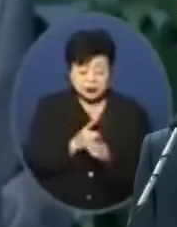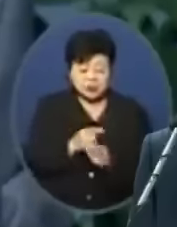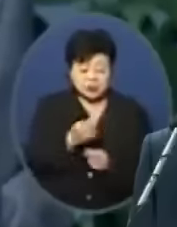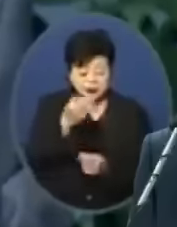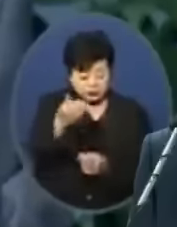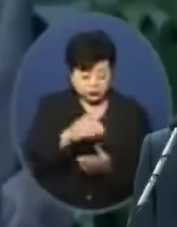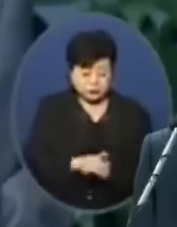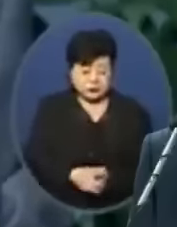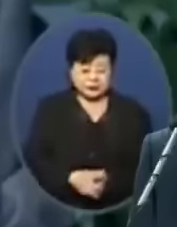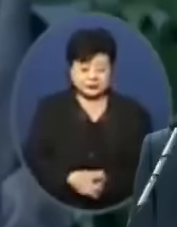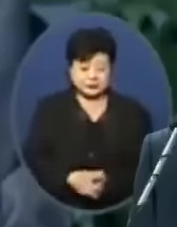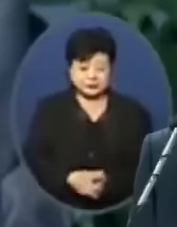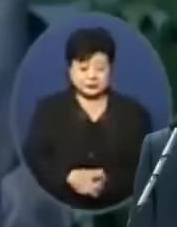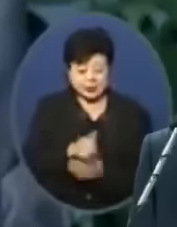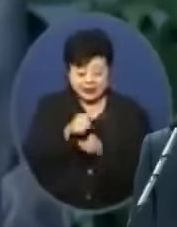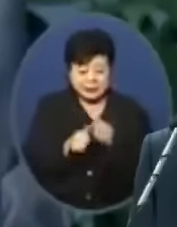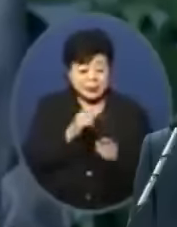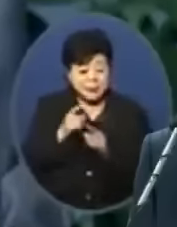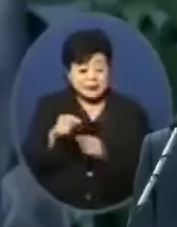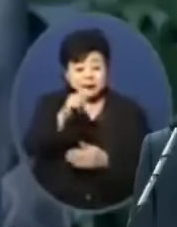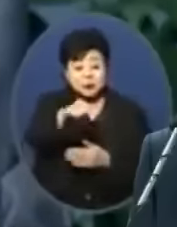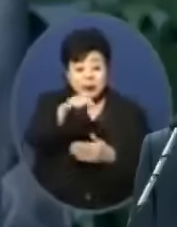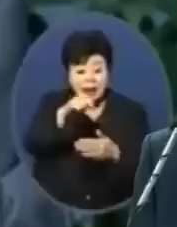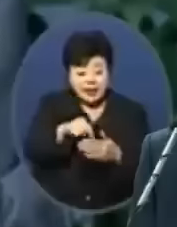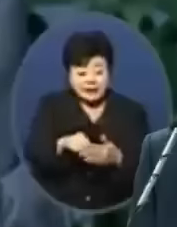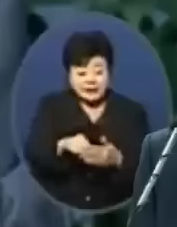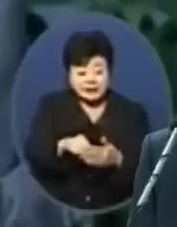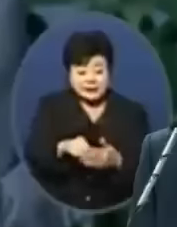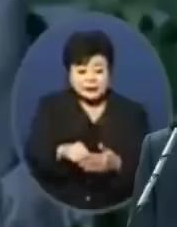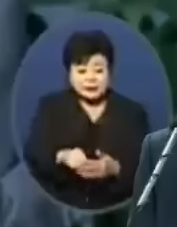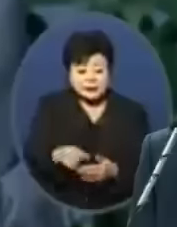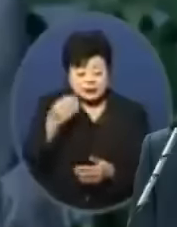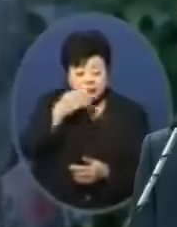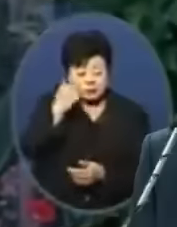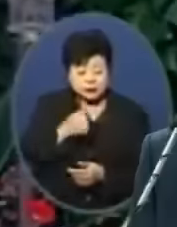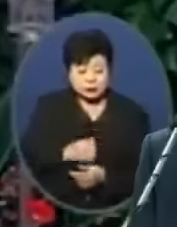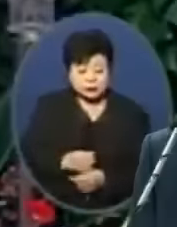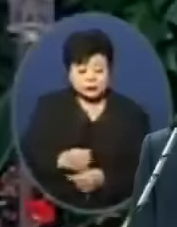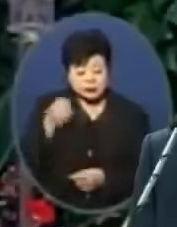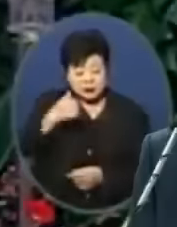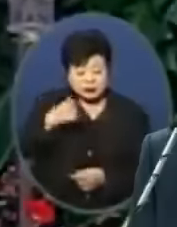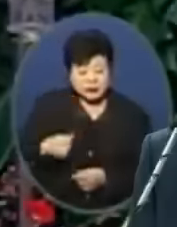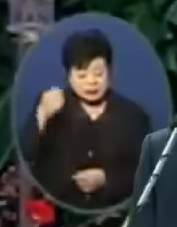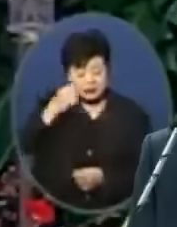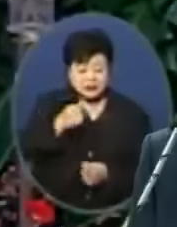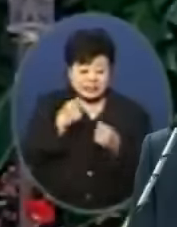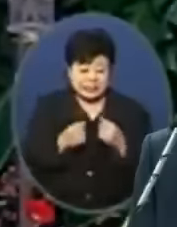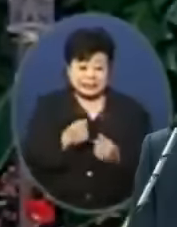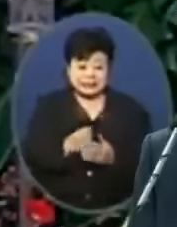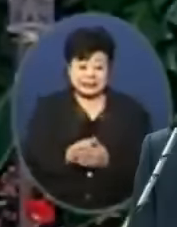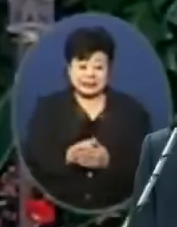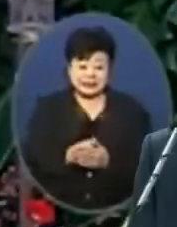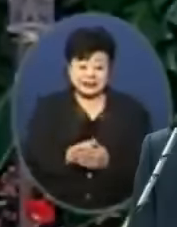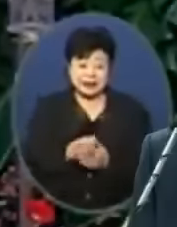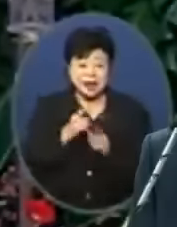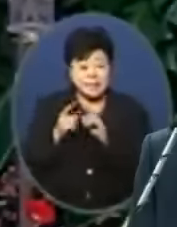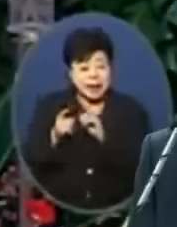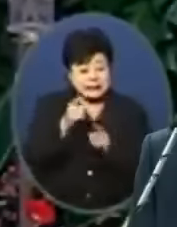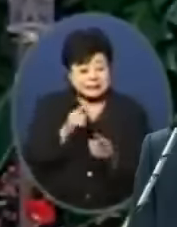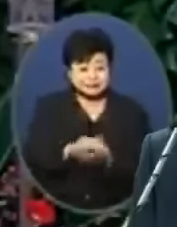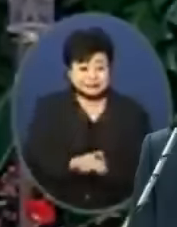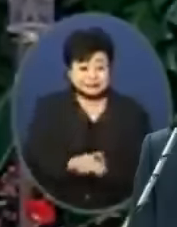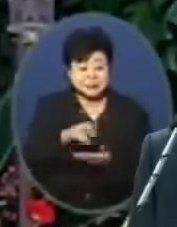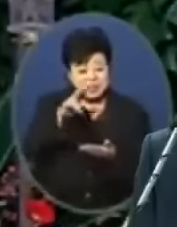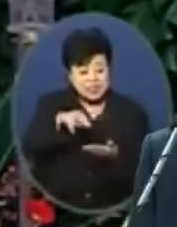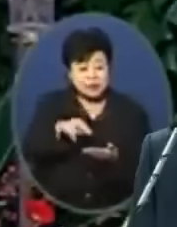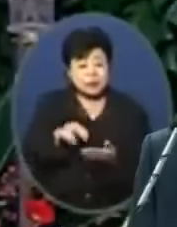만들어주시는 것입니다. 하나님 말씀 속에 성부와 성자와 성령이 다 계십니다. 말씀을